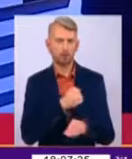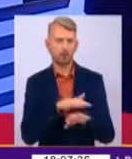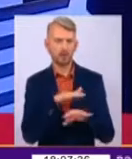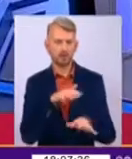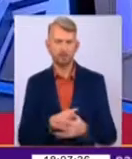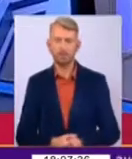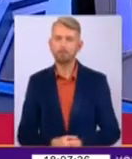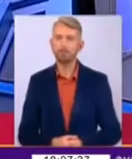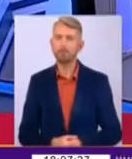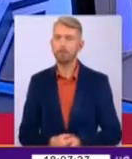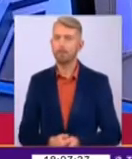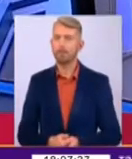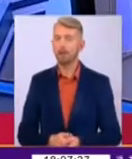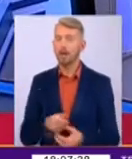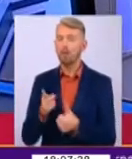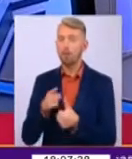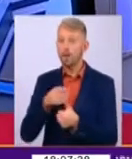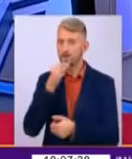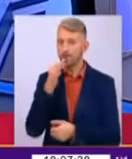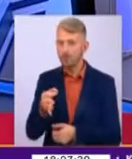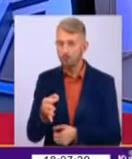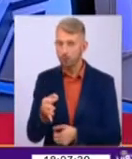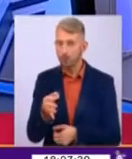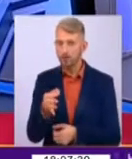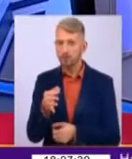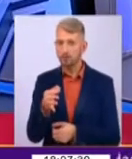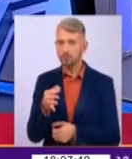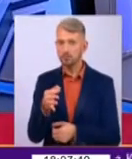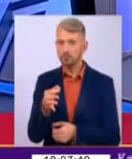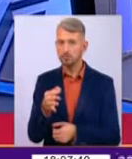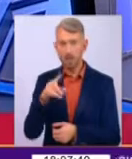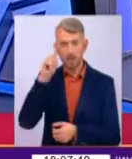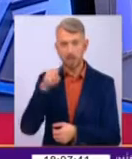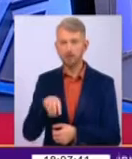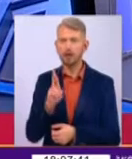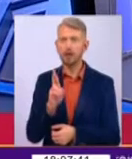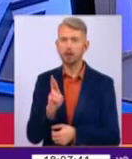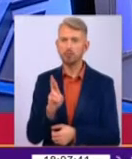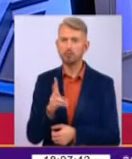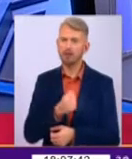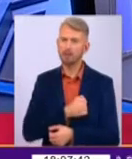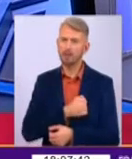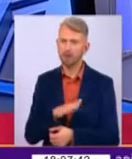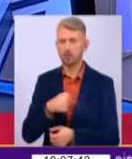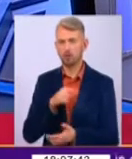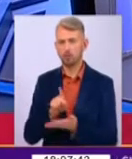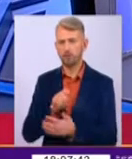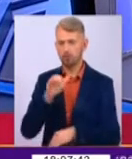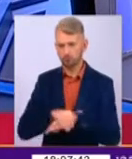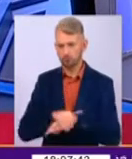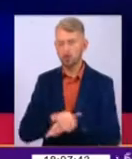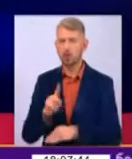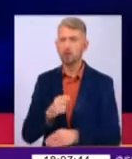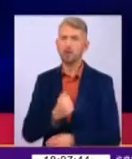пане. Ну, по-перше, відповідь. Знаєте, як не прикро, я повинен констатувати факт, що,